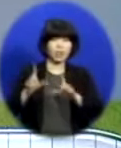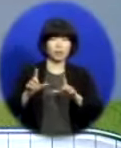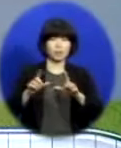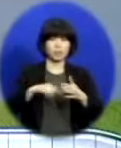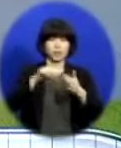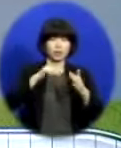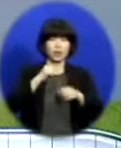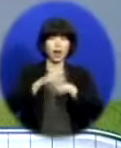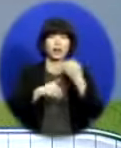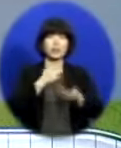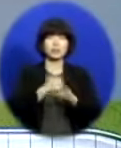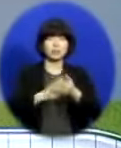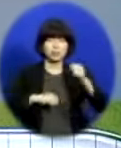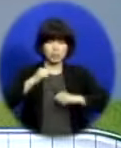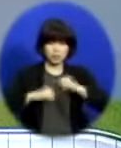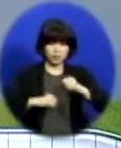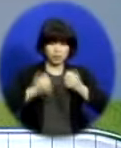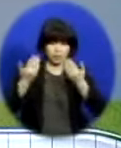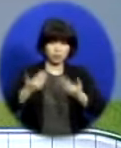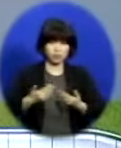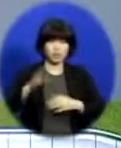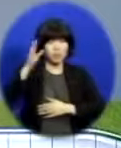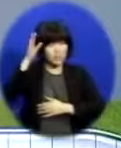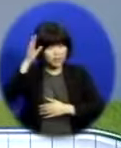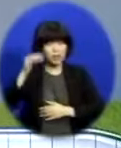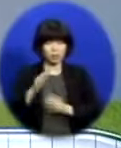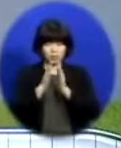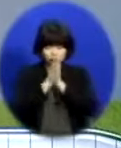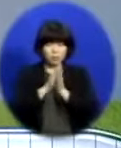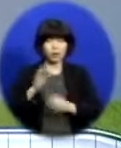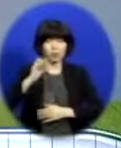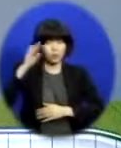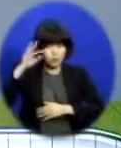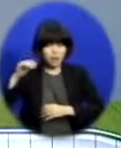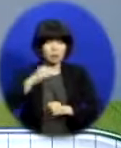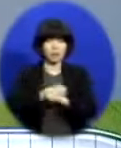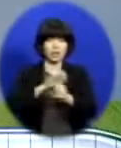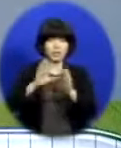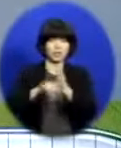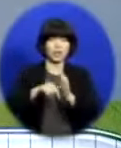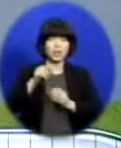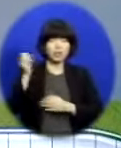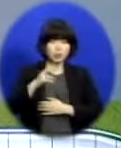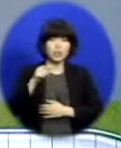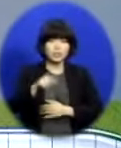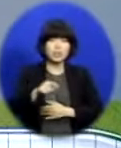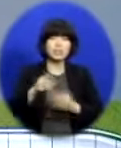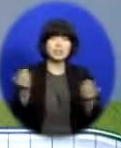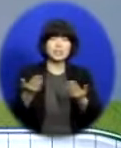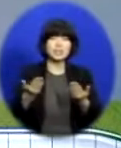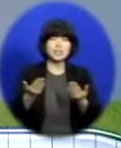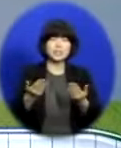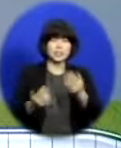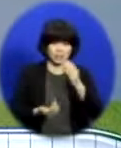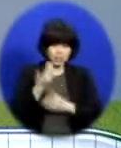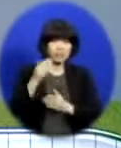역사해 주시기를 기대하고 기도하고 사모할 때 또 그 일이 그때 일어날 때